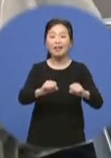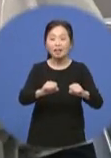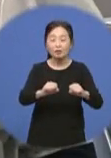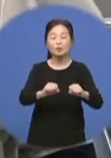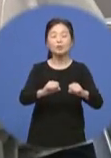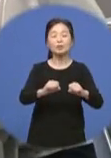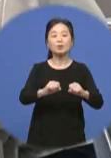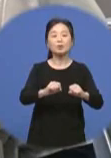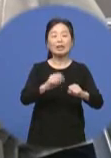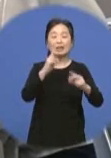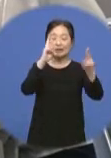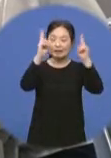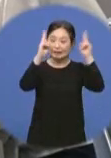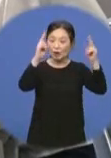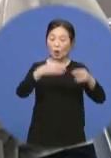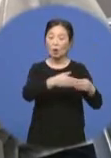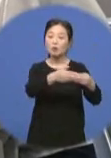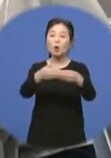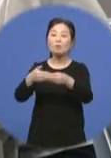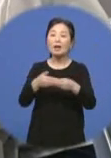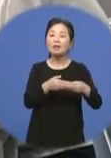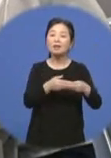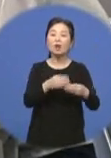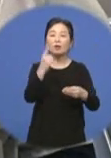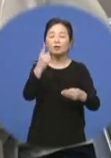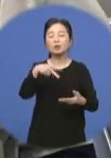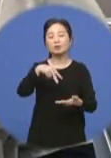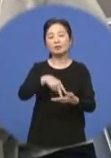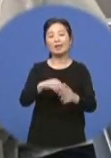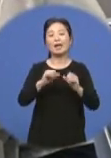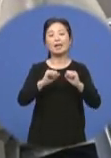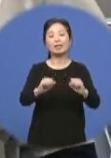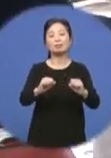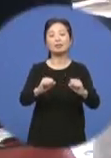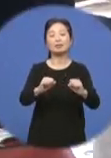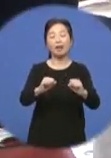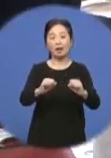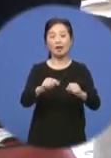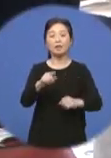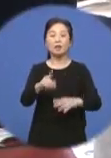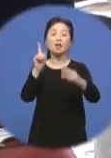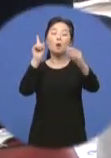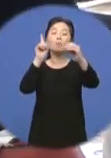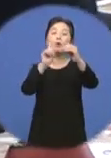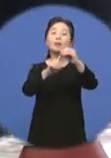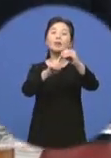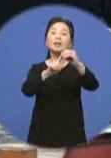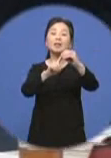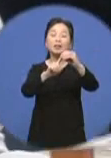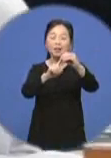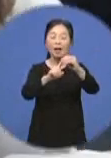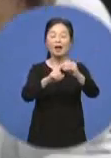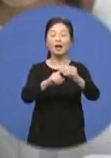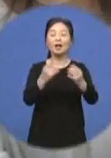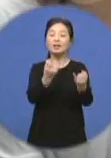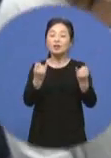。このセミナー開催の目的や女性活躍企業同盟について聞きました